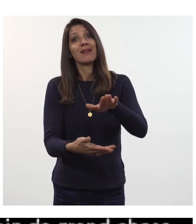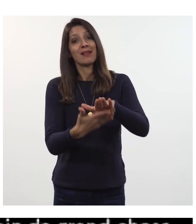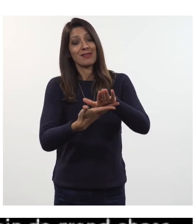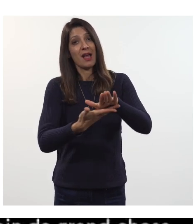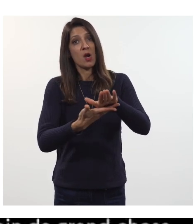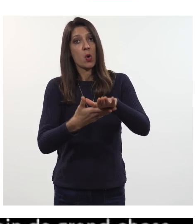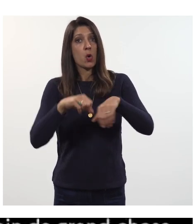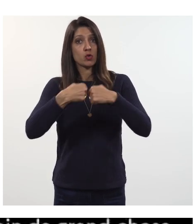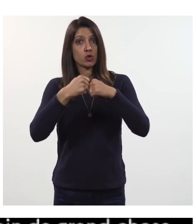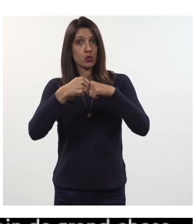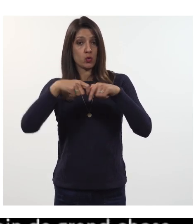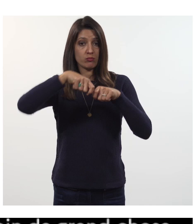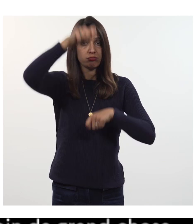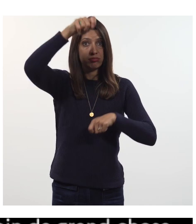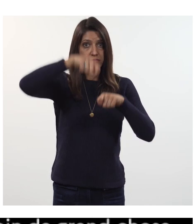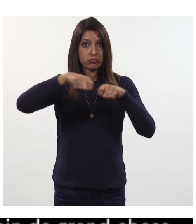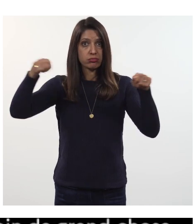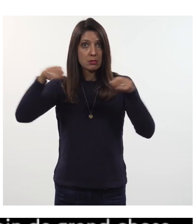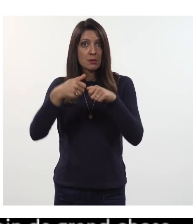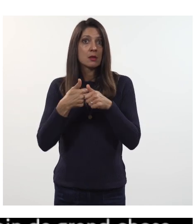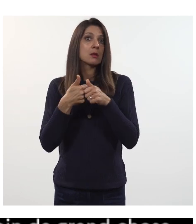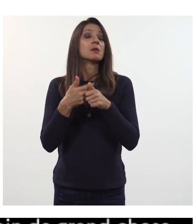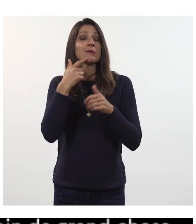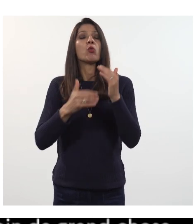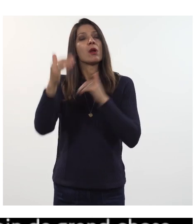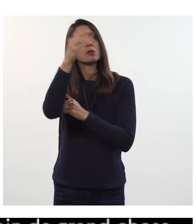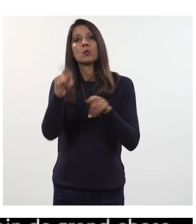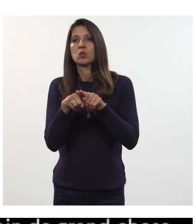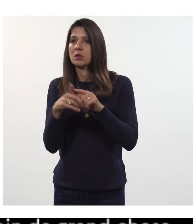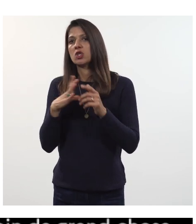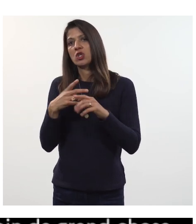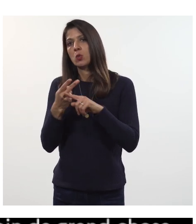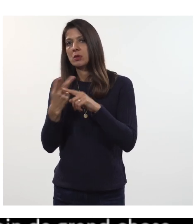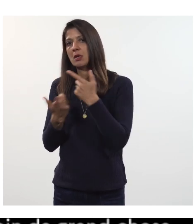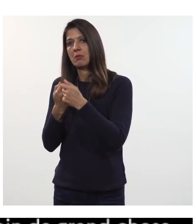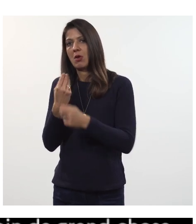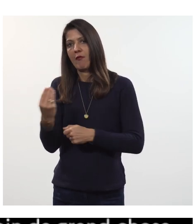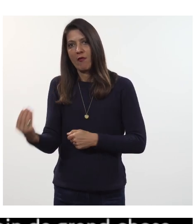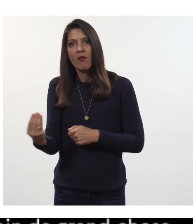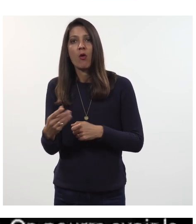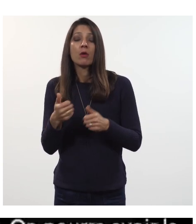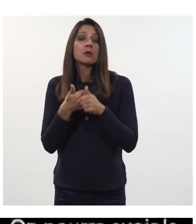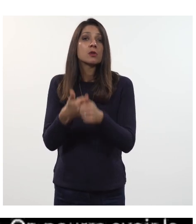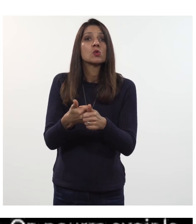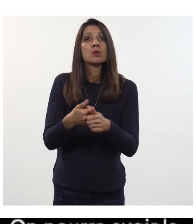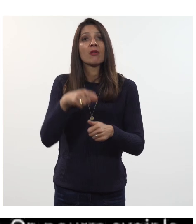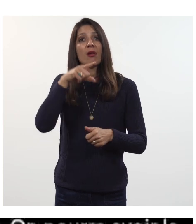de Schumli, je vous l'ai mis, hein. Donc, en fonction de, là c'est pour l'adulte, hein, mais il y en a pour les enfants qui existent, en fonction du sexe et de